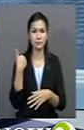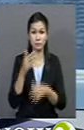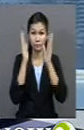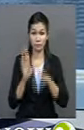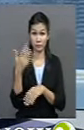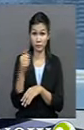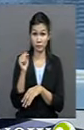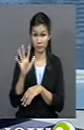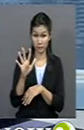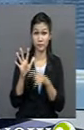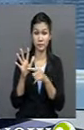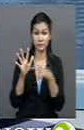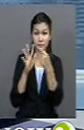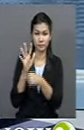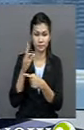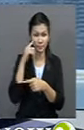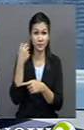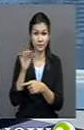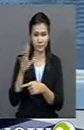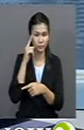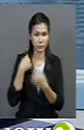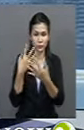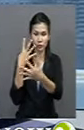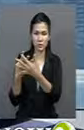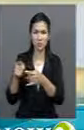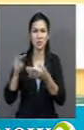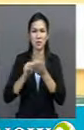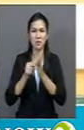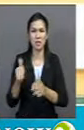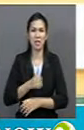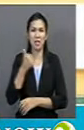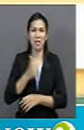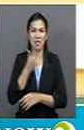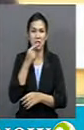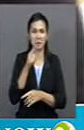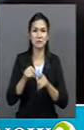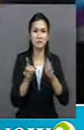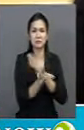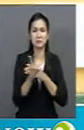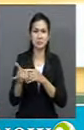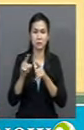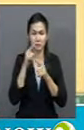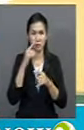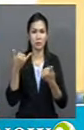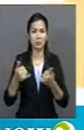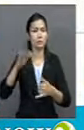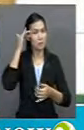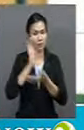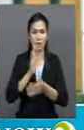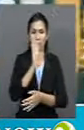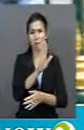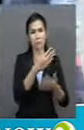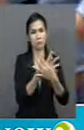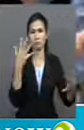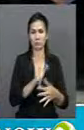15คนวันนี้ก็นำมาฝากขังในคดีอ้างยี่ฮะหลังจากพนักงานสอบสวนยื่นคัดค้านการปล่อยตัวชั่วคราวโด